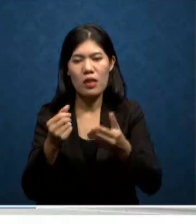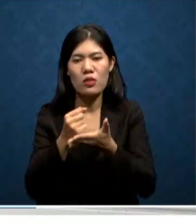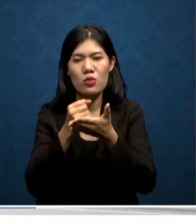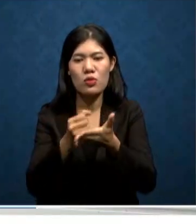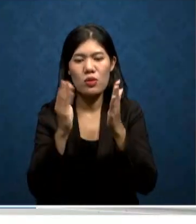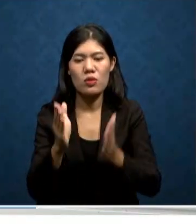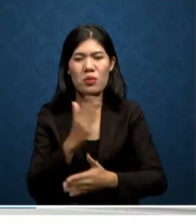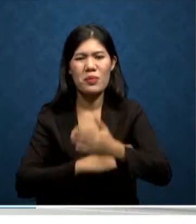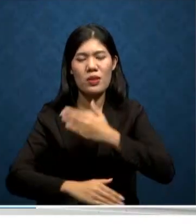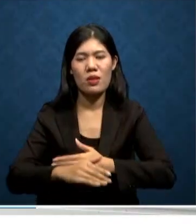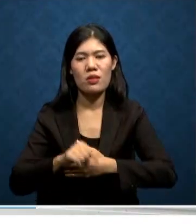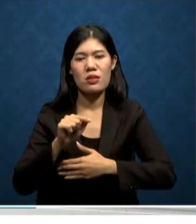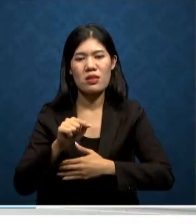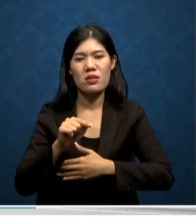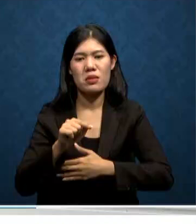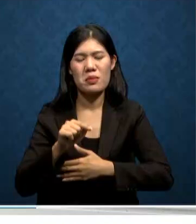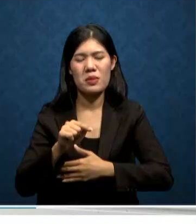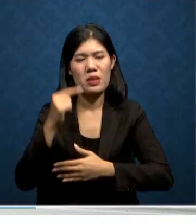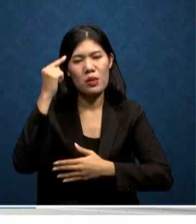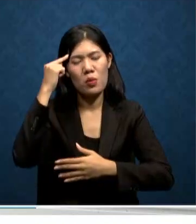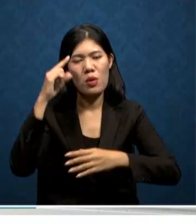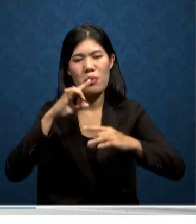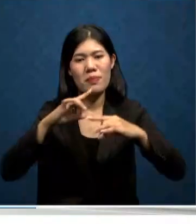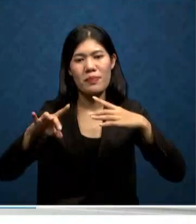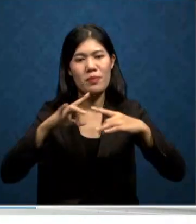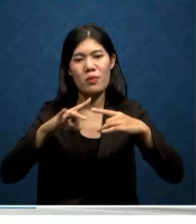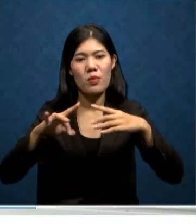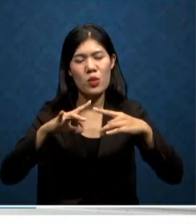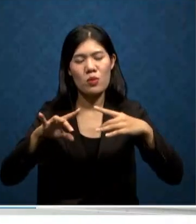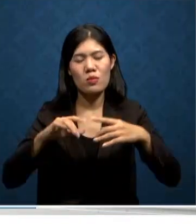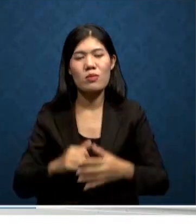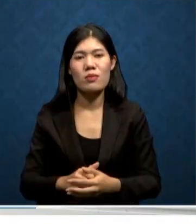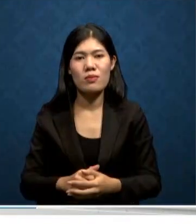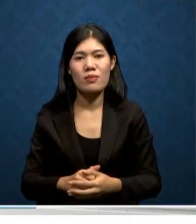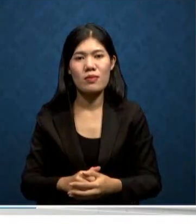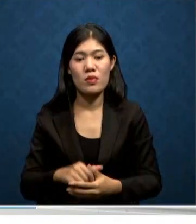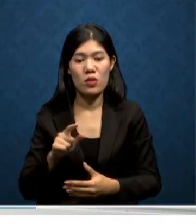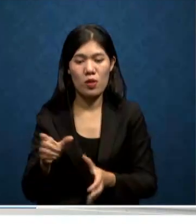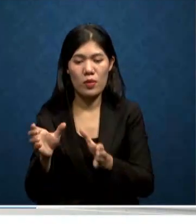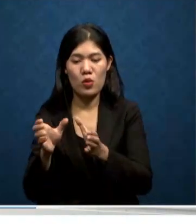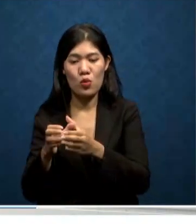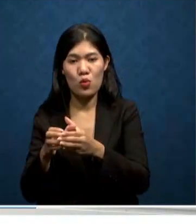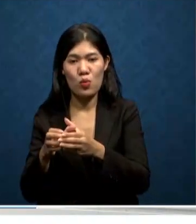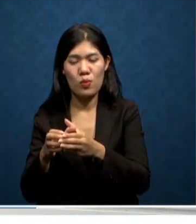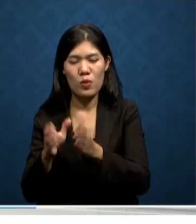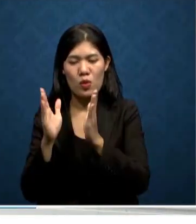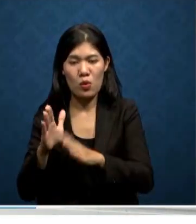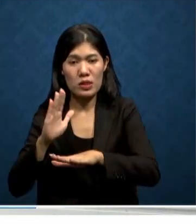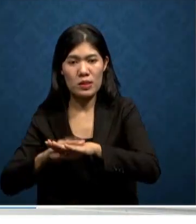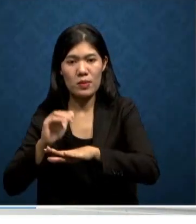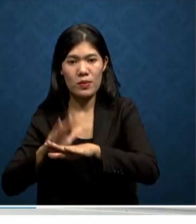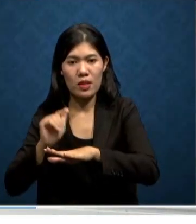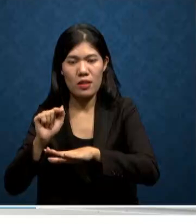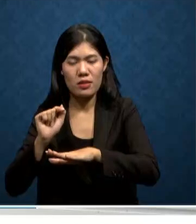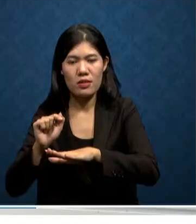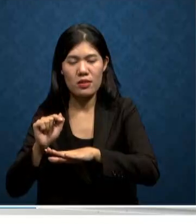พิการเนี่ยมันมันไม่น่าจะจะเหมาะสมนะครับแล้วก็ก็เลยให้ไปหาหน่วยงานที่มีผู้เชี่ยวชาญใน